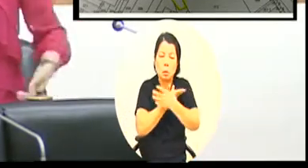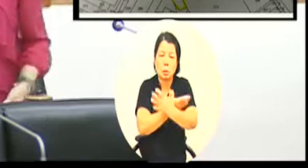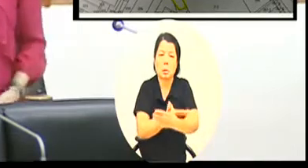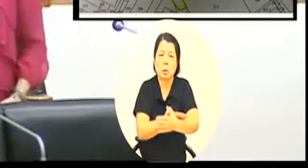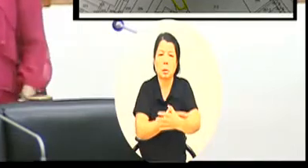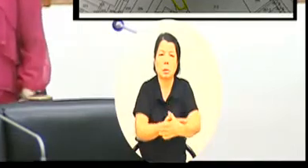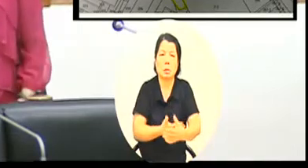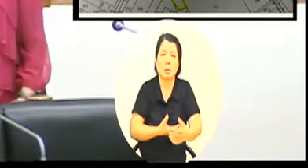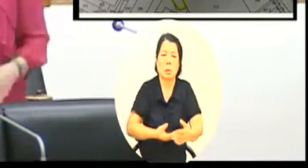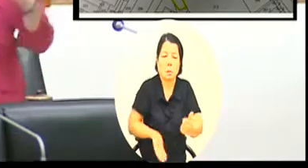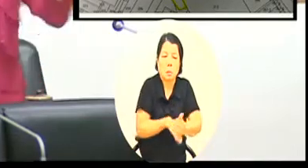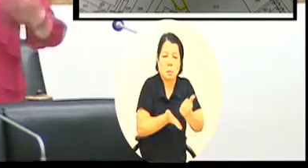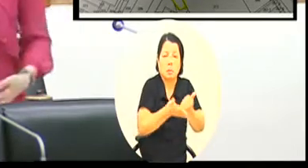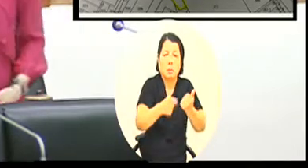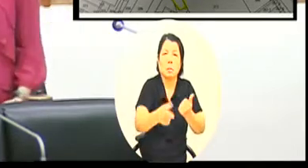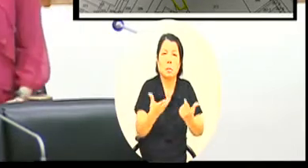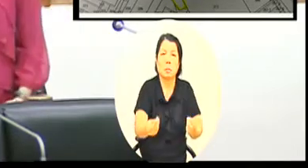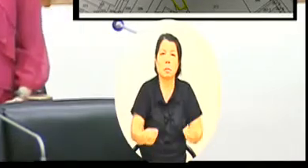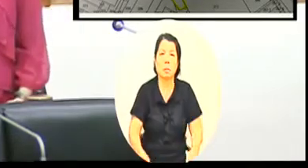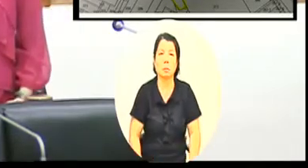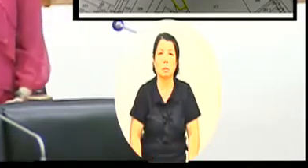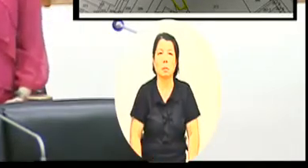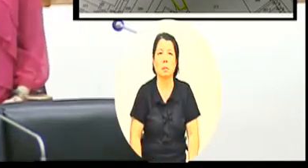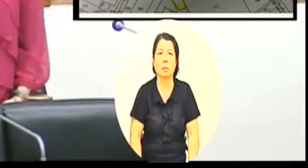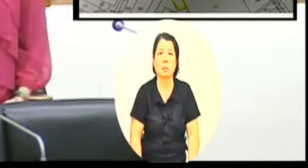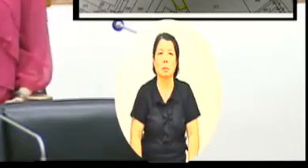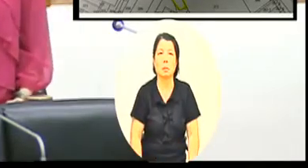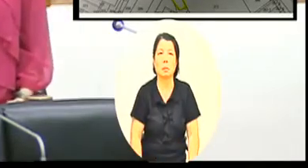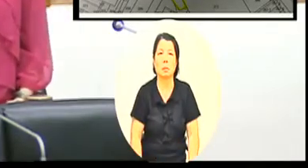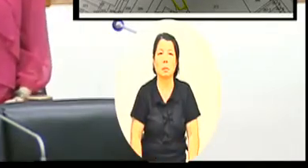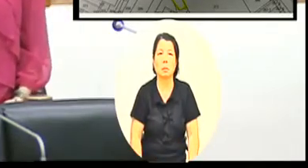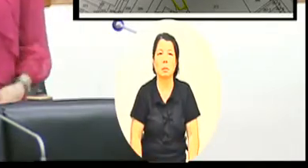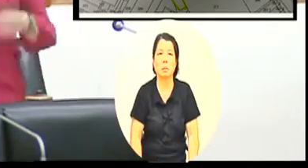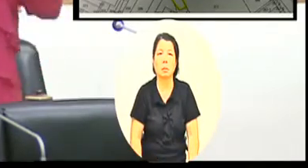未来这块土地，类似这样的土地怎么处理？